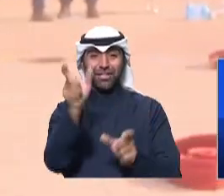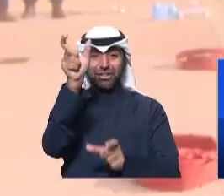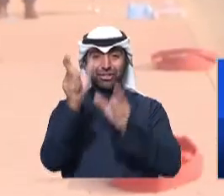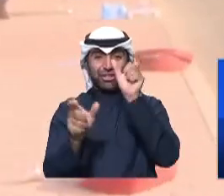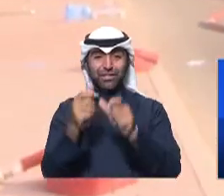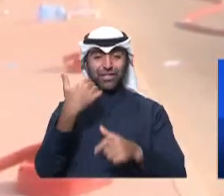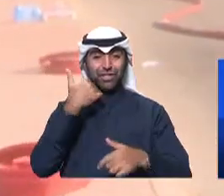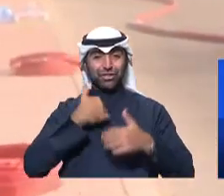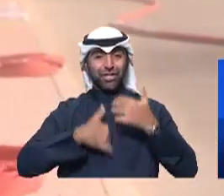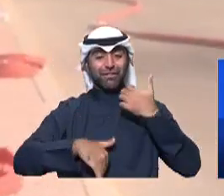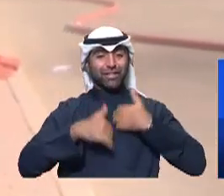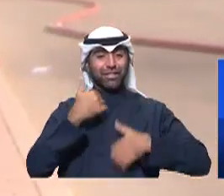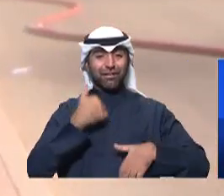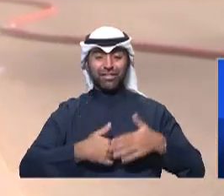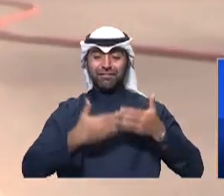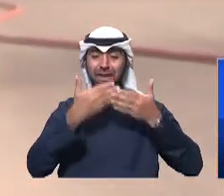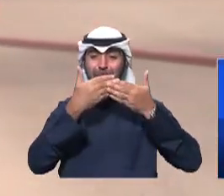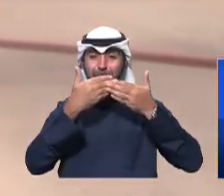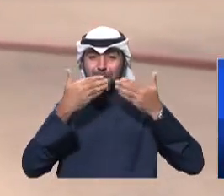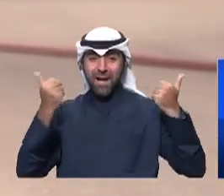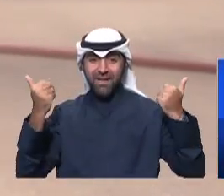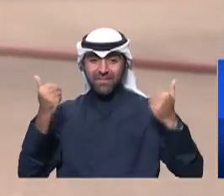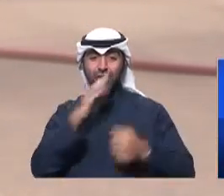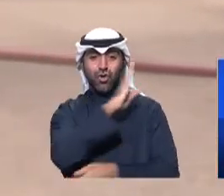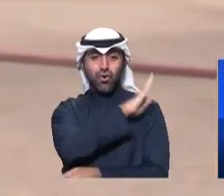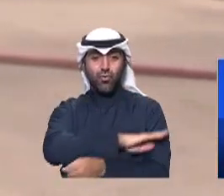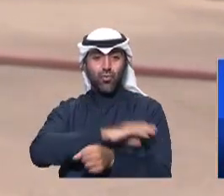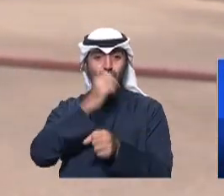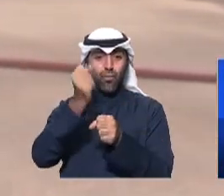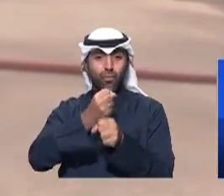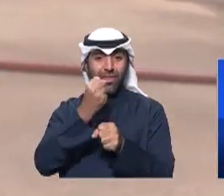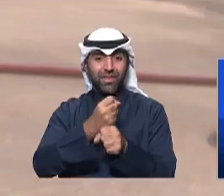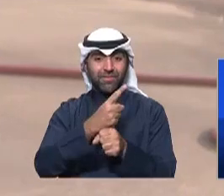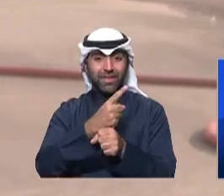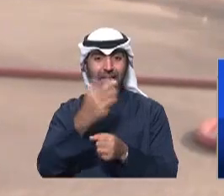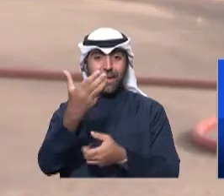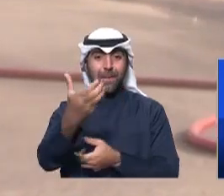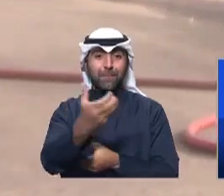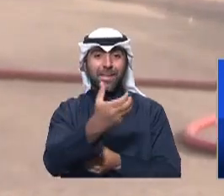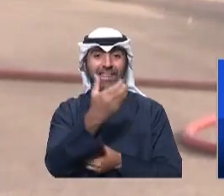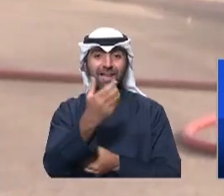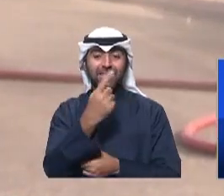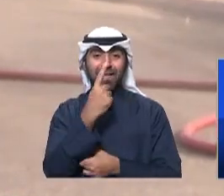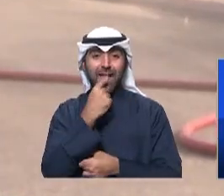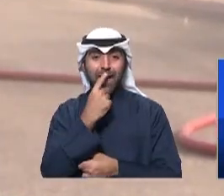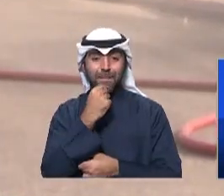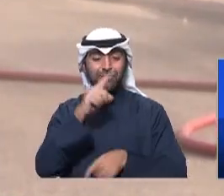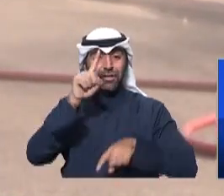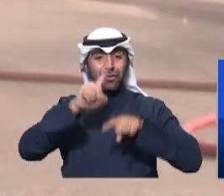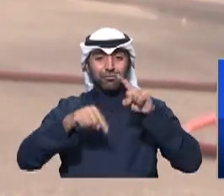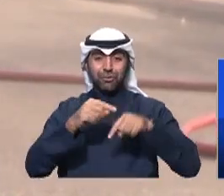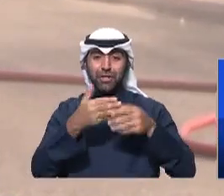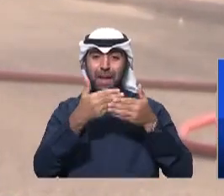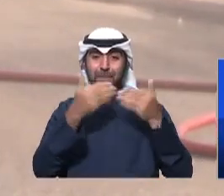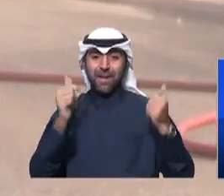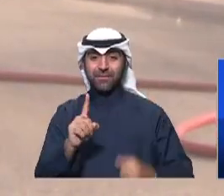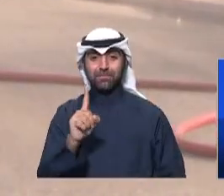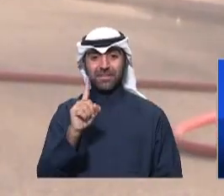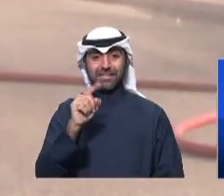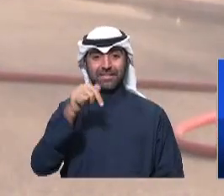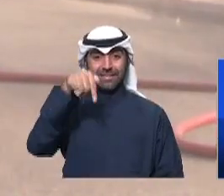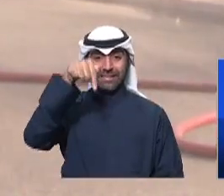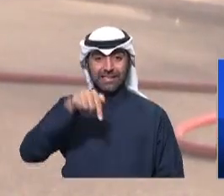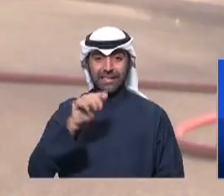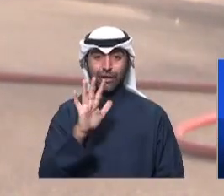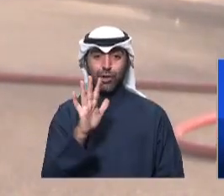إدارة التحقيقات قاعدة تباشر تأخذ أقوال الشهود وكذلك جمع العينات، وكذلك عندنا طال عمرك